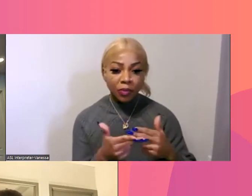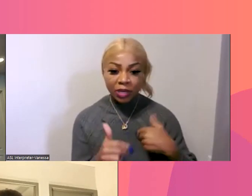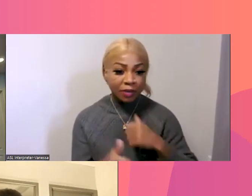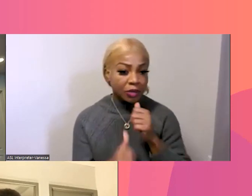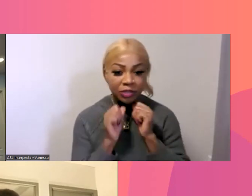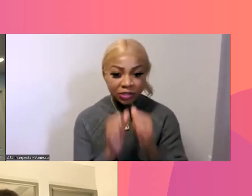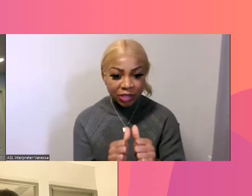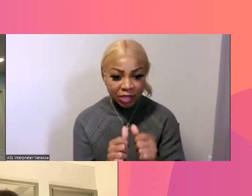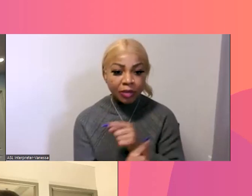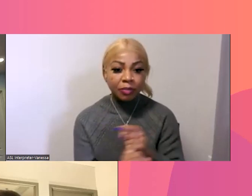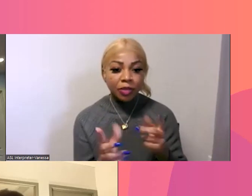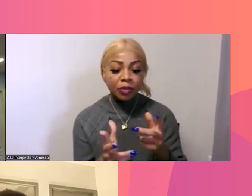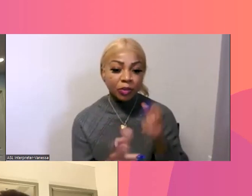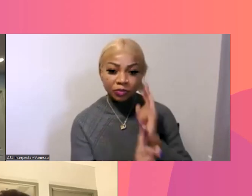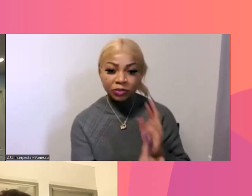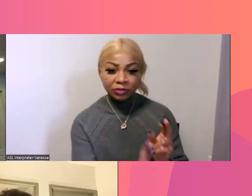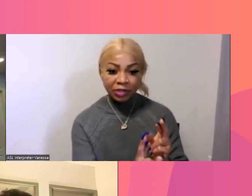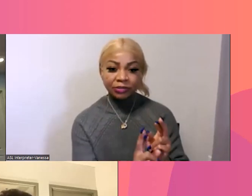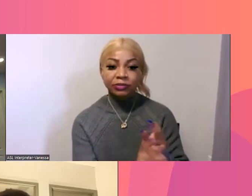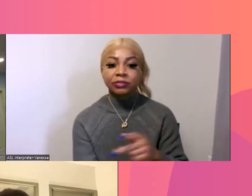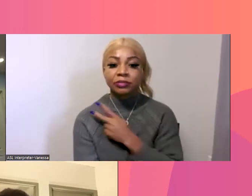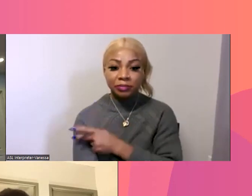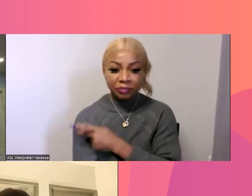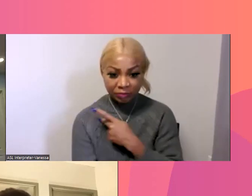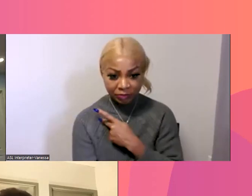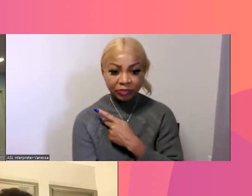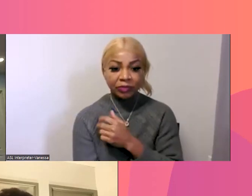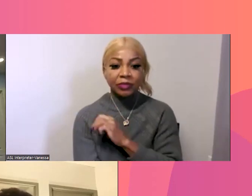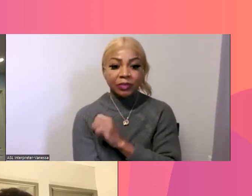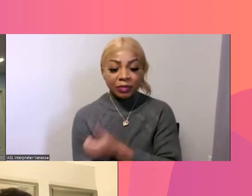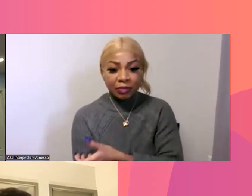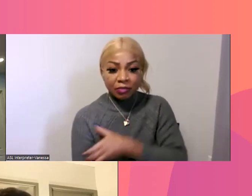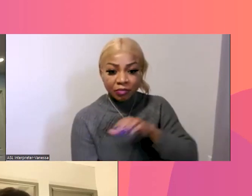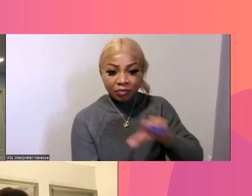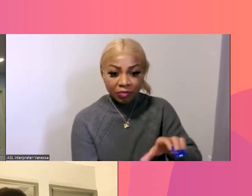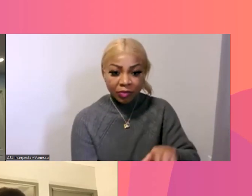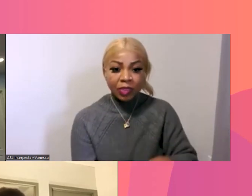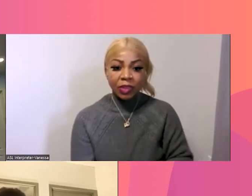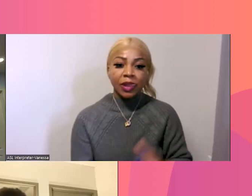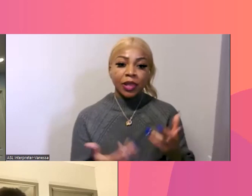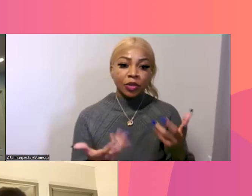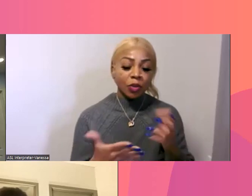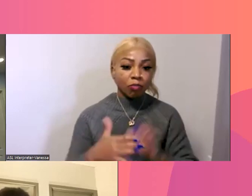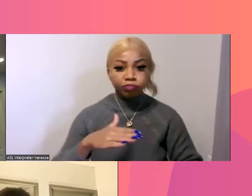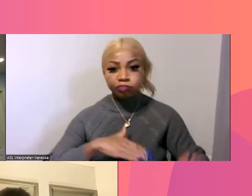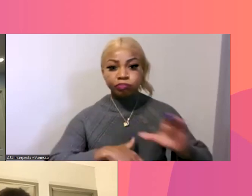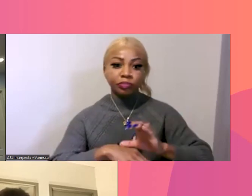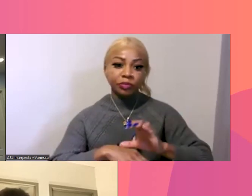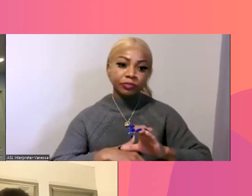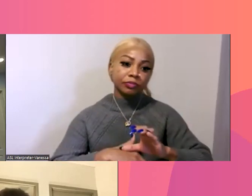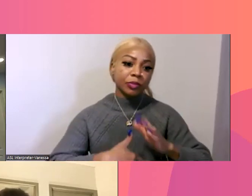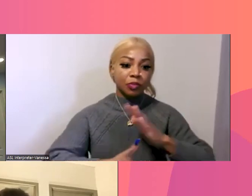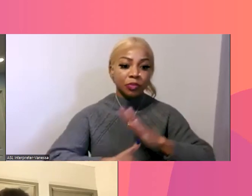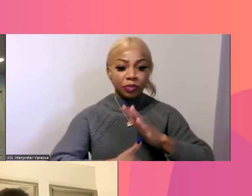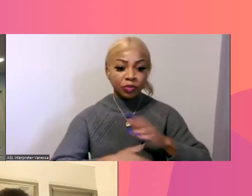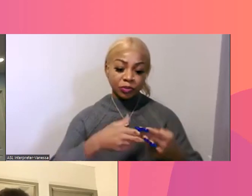douleurs au genou. Donc, ce n'est pas ignorer la question, c'est traiter la patient avec respect et autonomie,